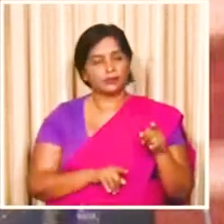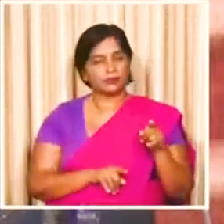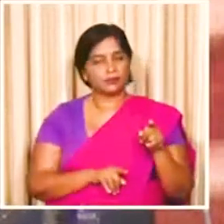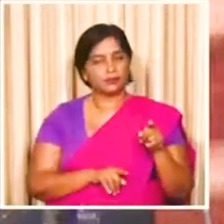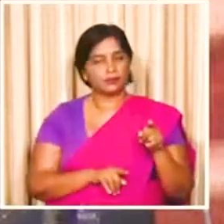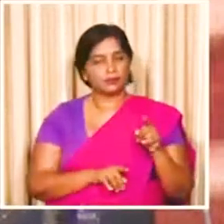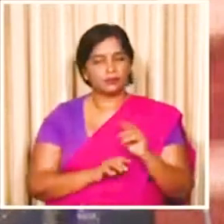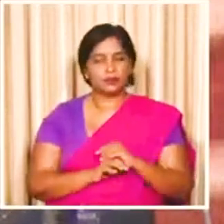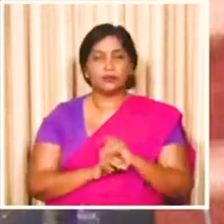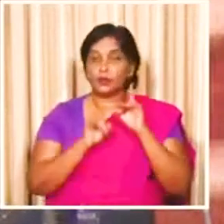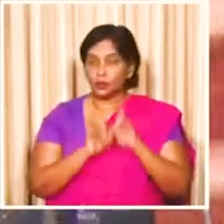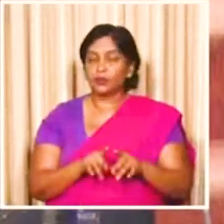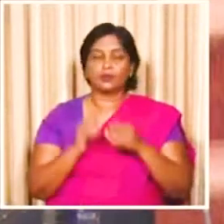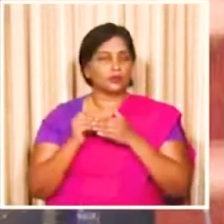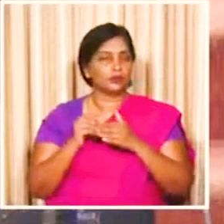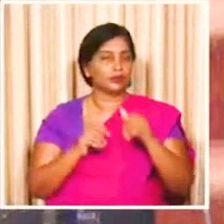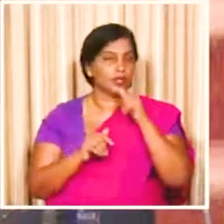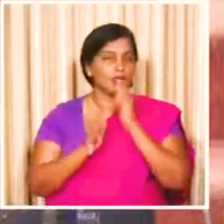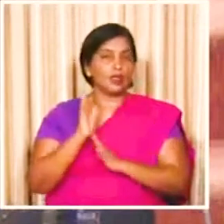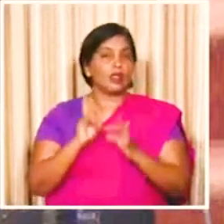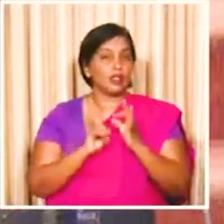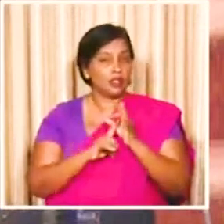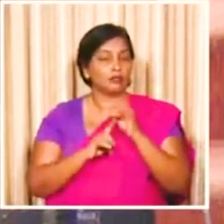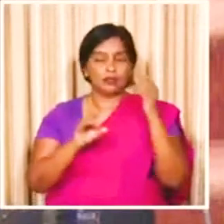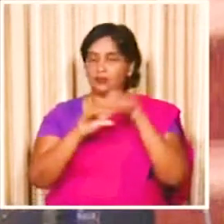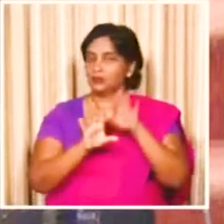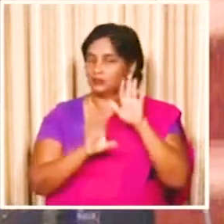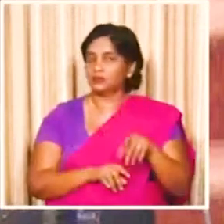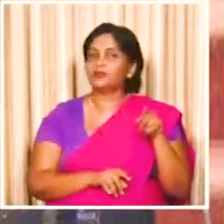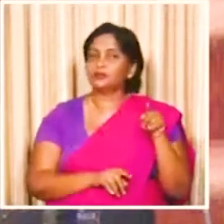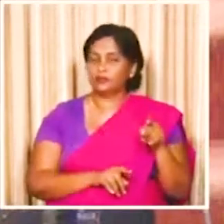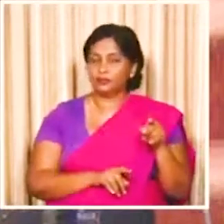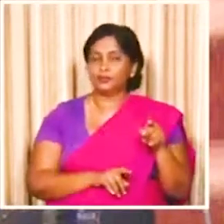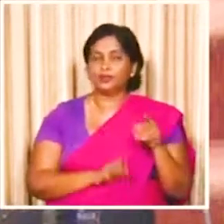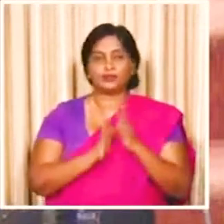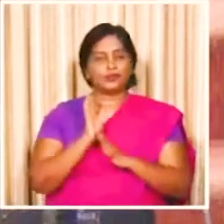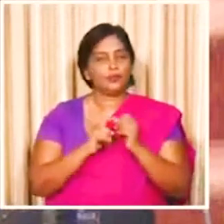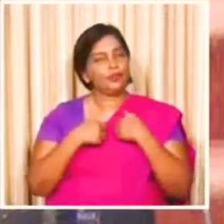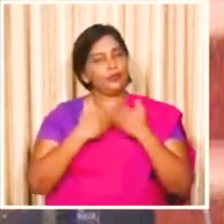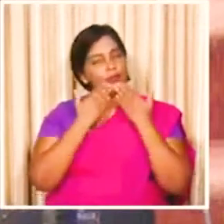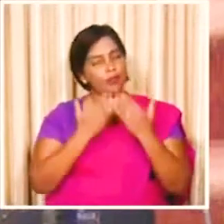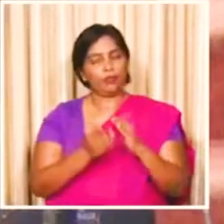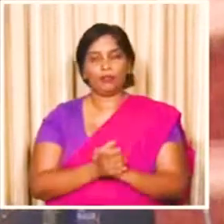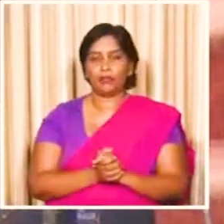சொல்ல கடமைப்பட்டிருக்கிறேன். ஏனென்றால் எங்களுடைய பிரதேசங்களிலே